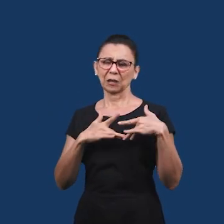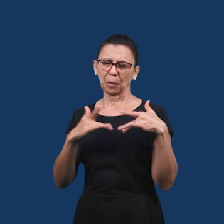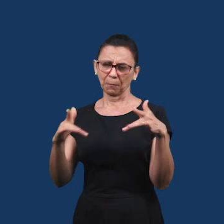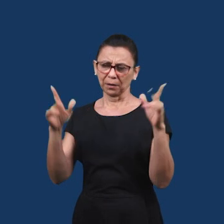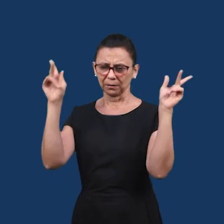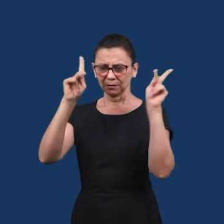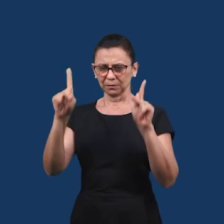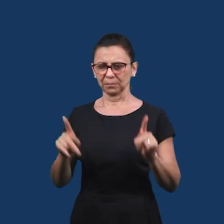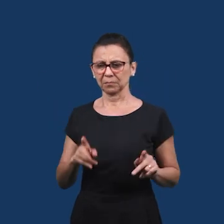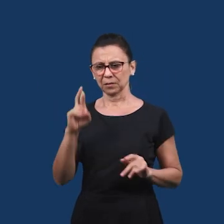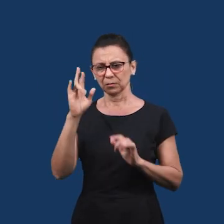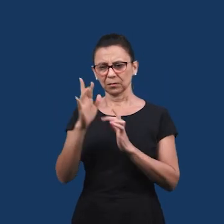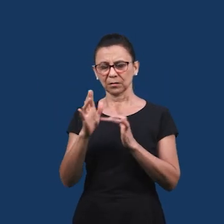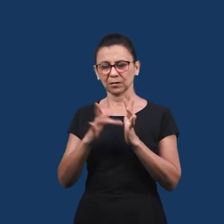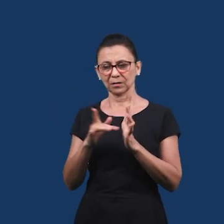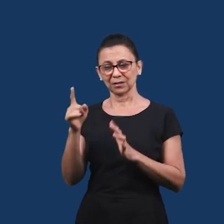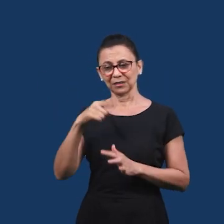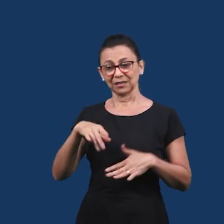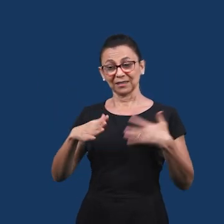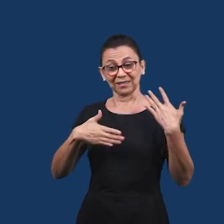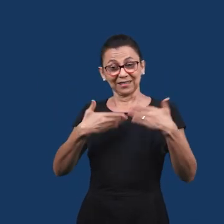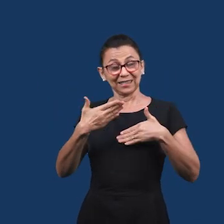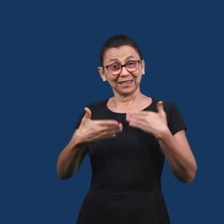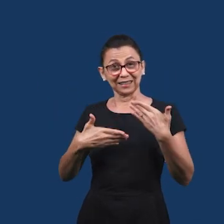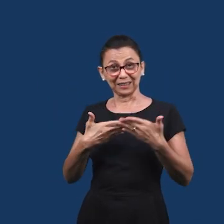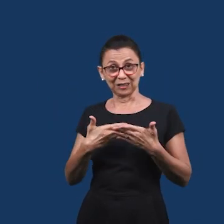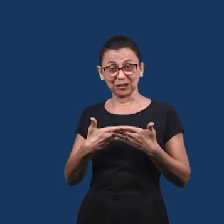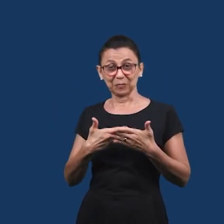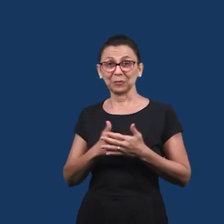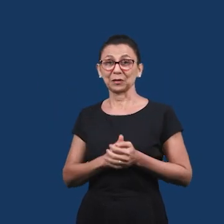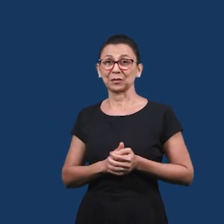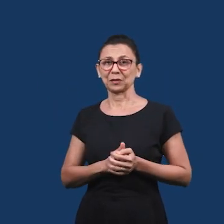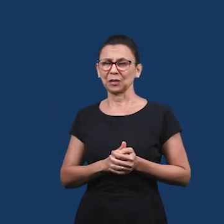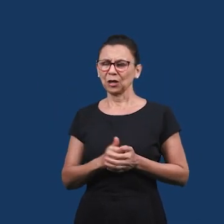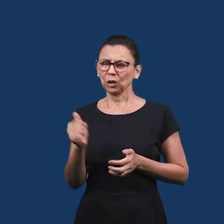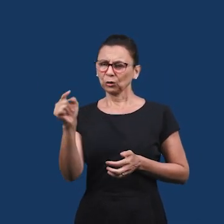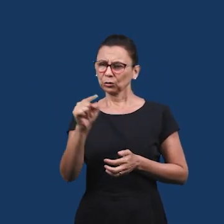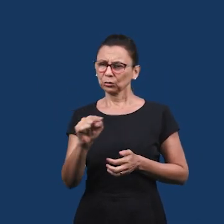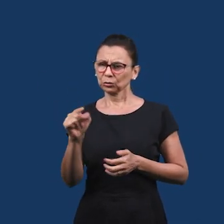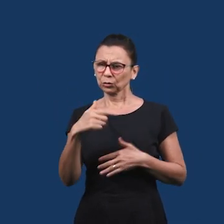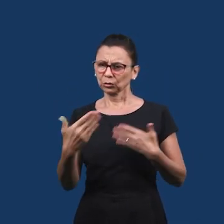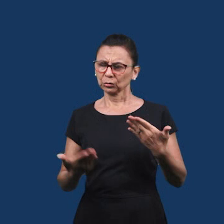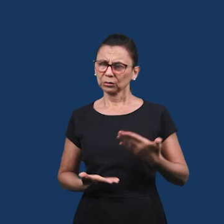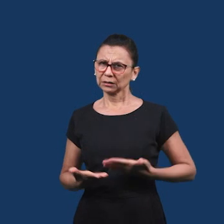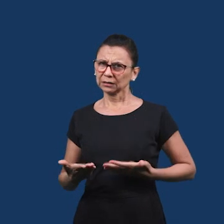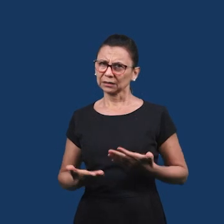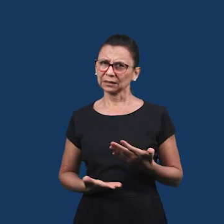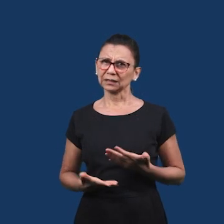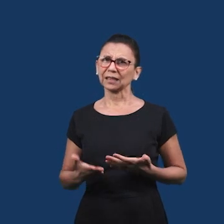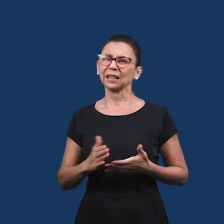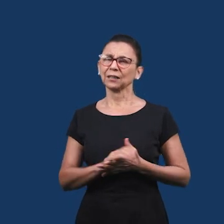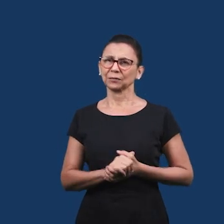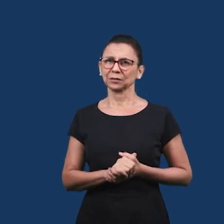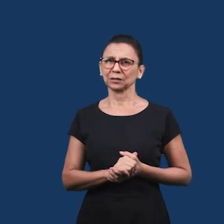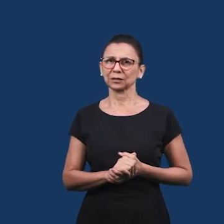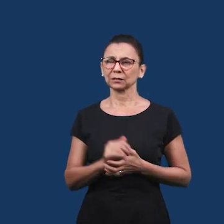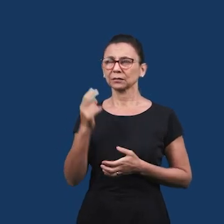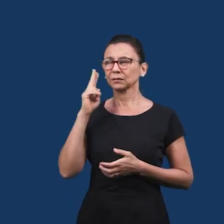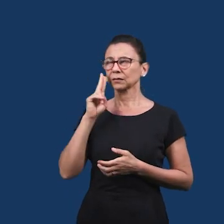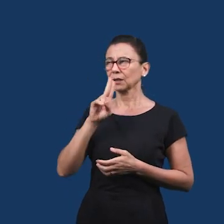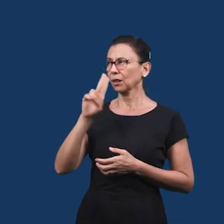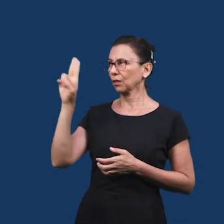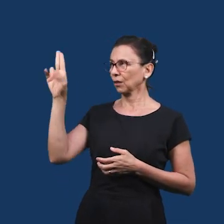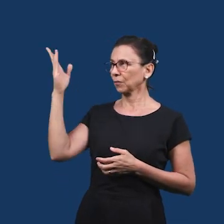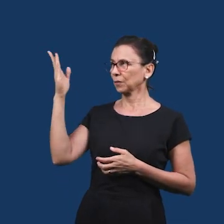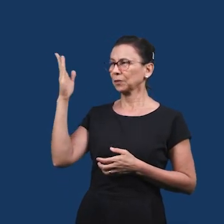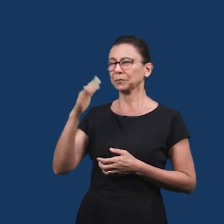Fora. L'église bien-aimée, la paix du Seigneur Jésus. Nous sommes joyeux avec les frères Erika,